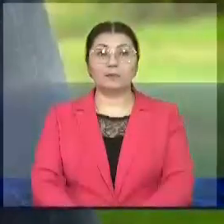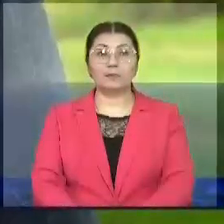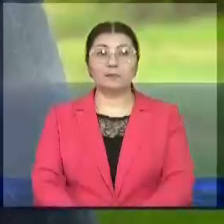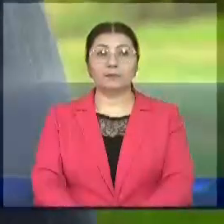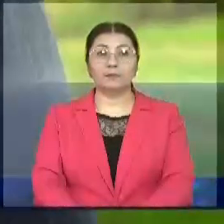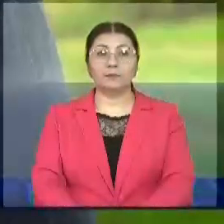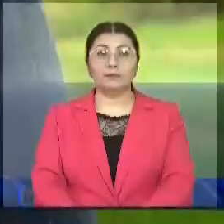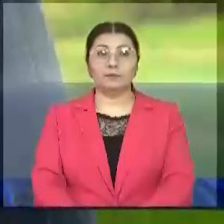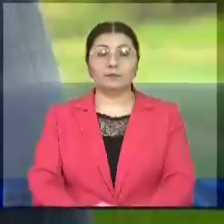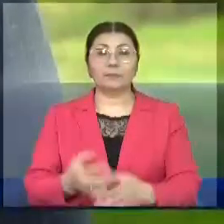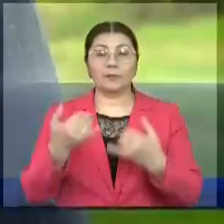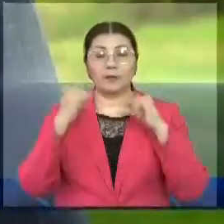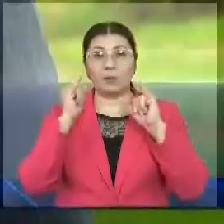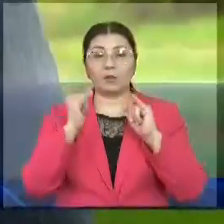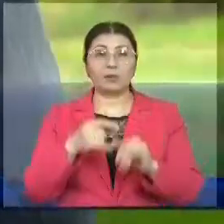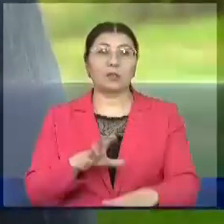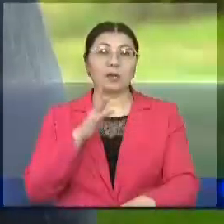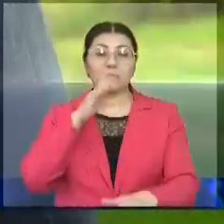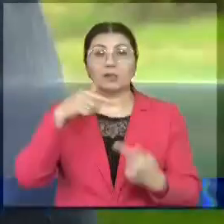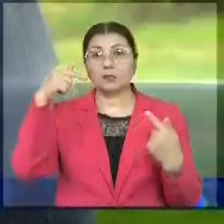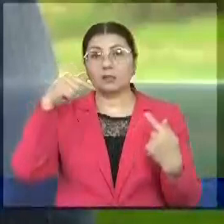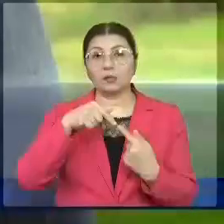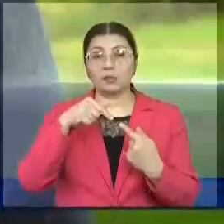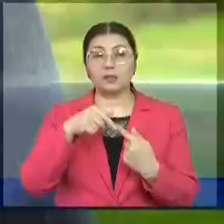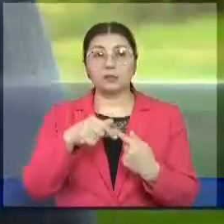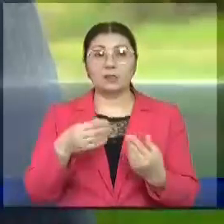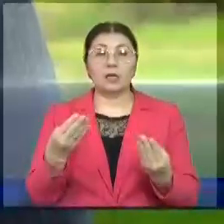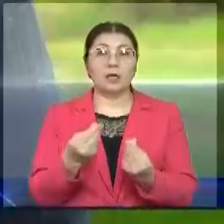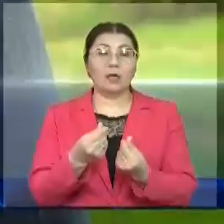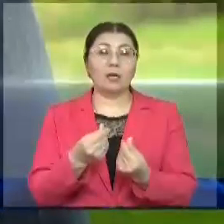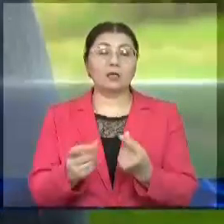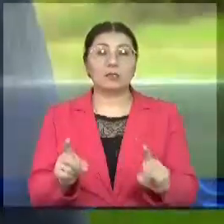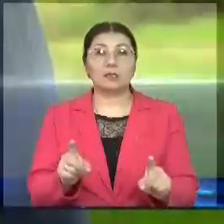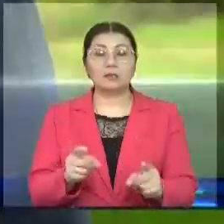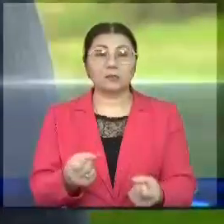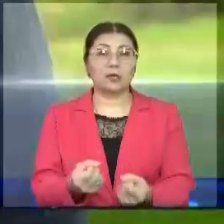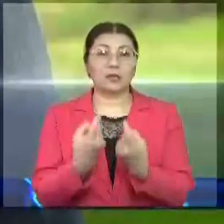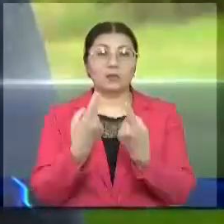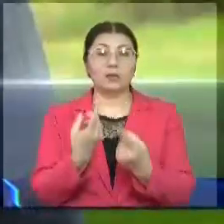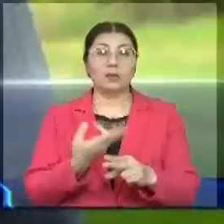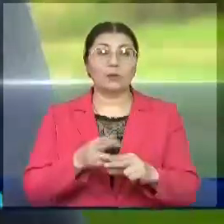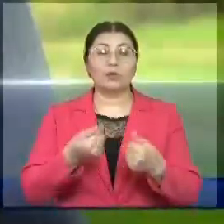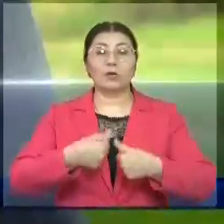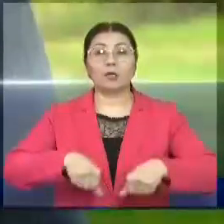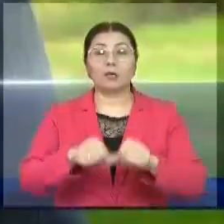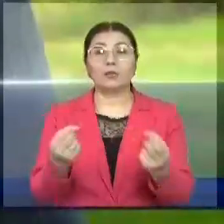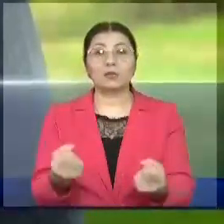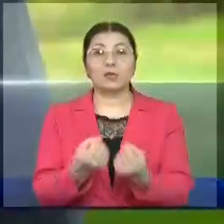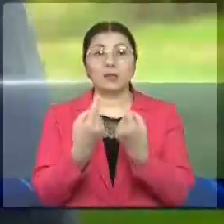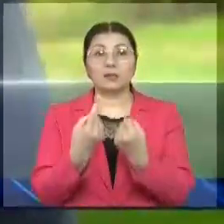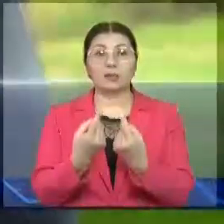бағаға сәйкес малдың жас ерекшелігіне қарай малдың өтемақысы анықталады. Сол малдың өтемақысын комиссия анықтап, аудандық